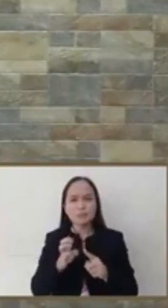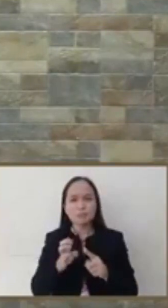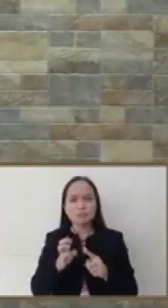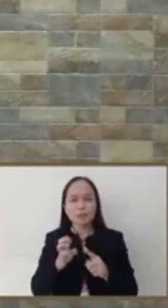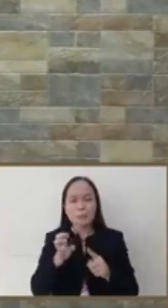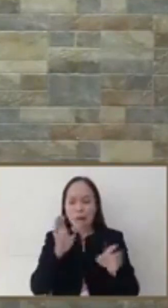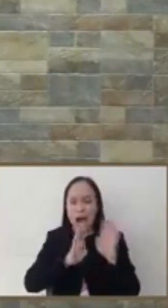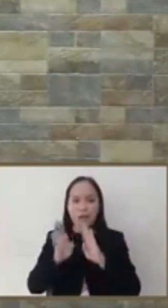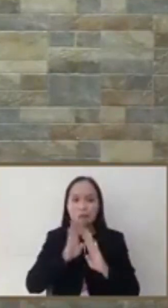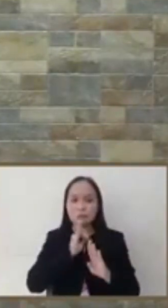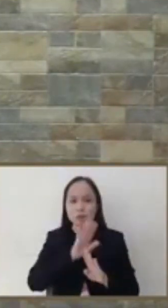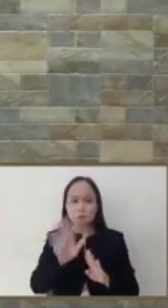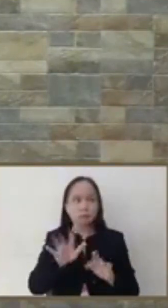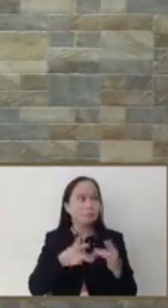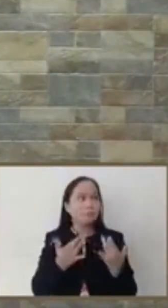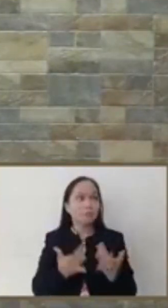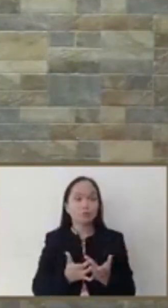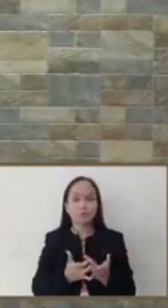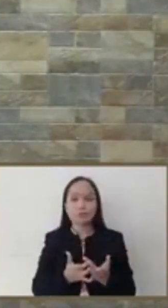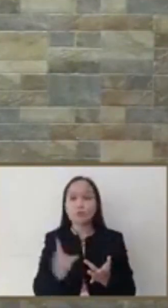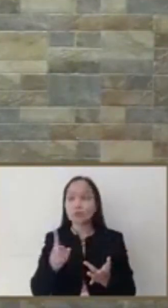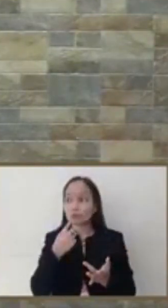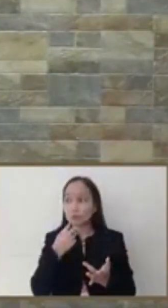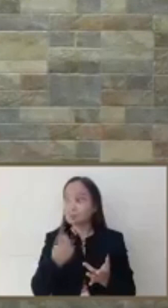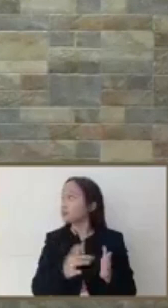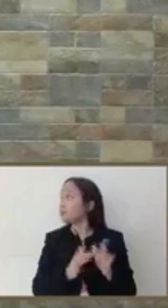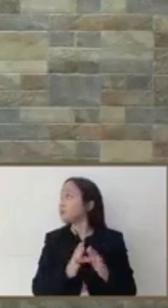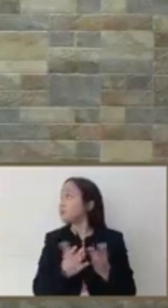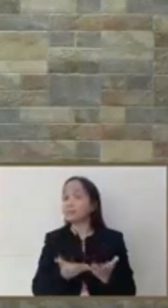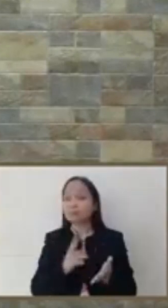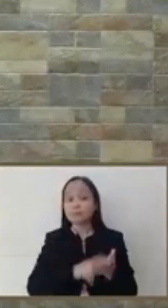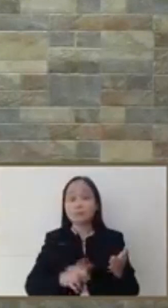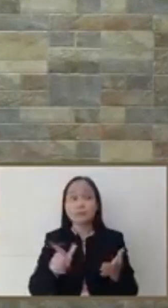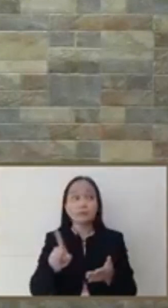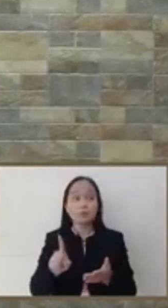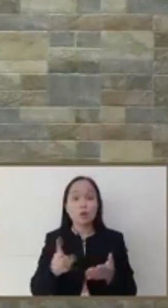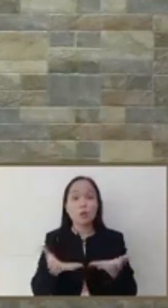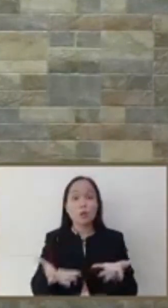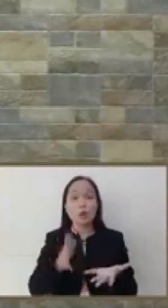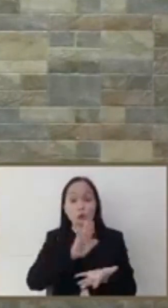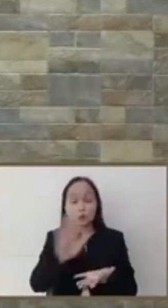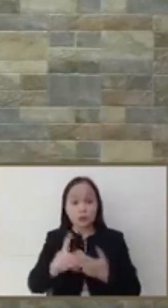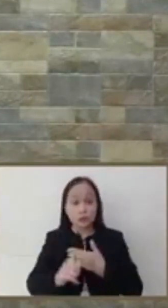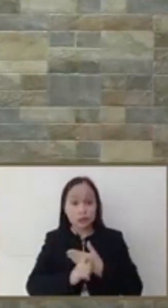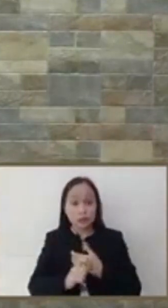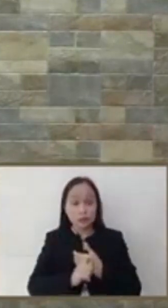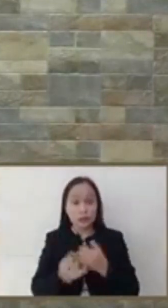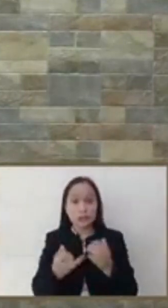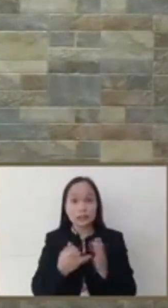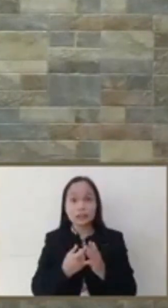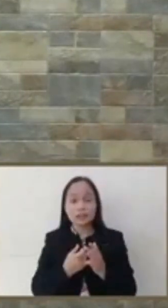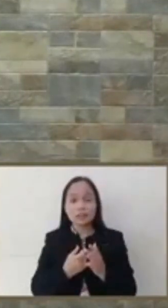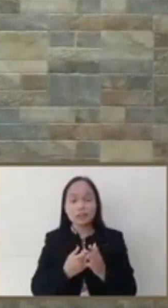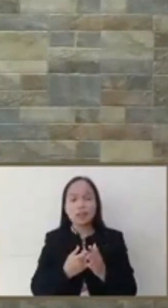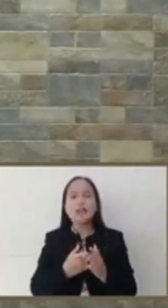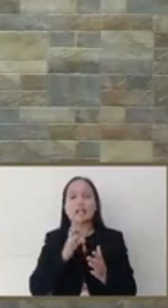Because the Bible is very clear here, mga kapatid. Notice what the Bible says in verse number 21. For where your treasure is, there will your heart be